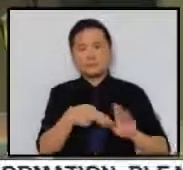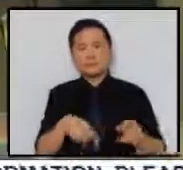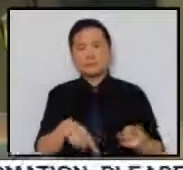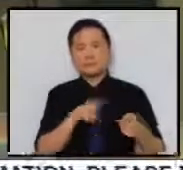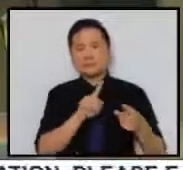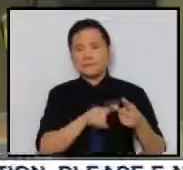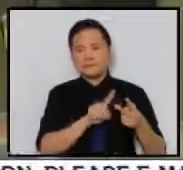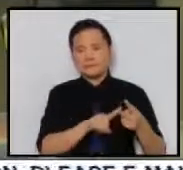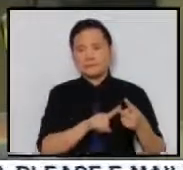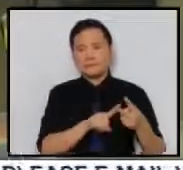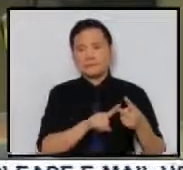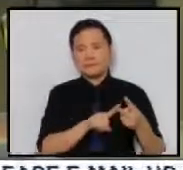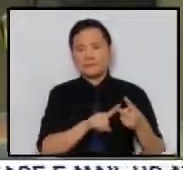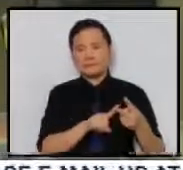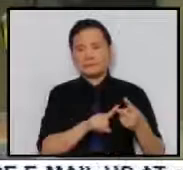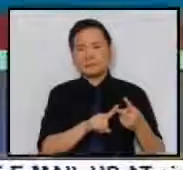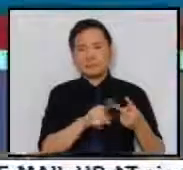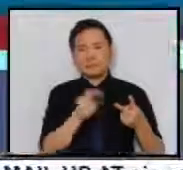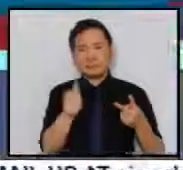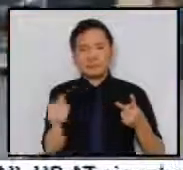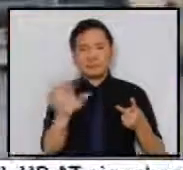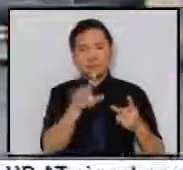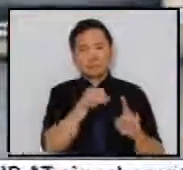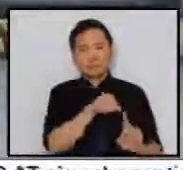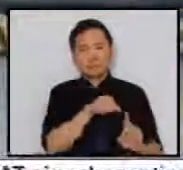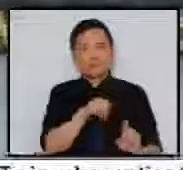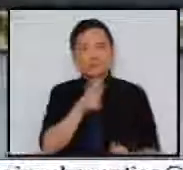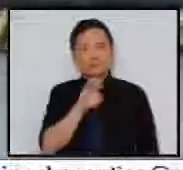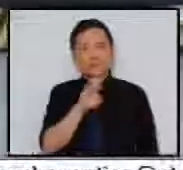detalye. Rise and shine, Bernard!